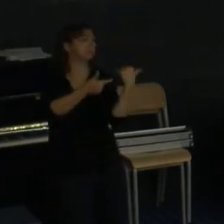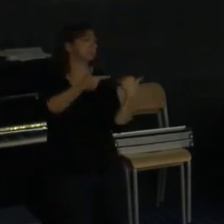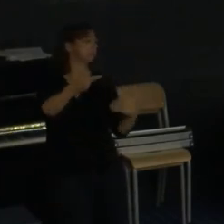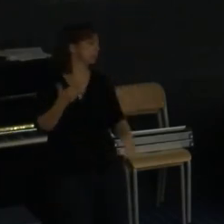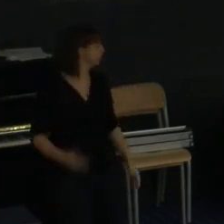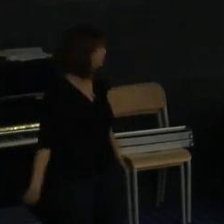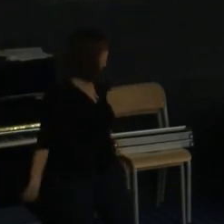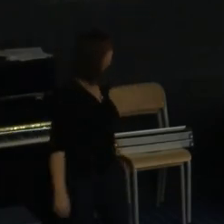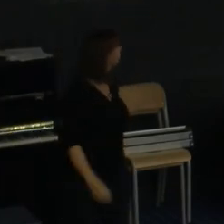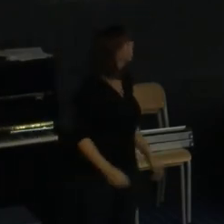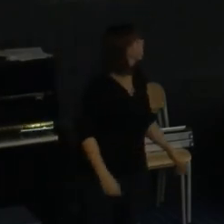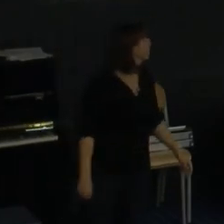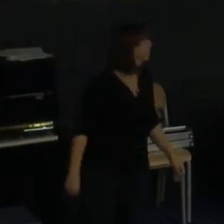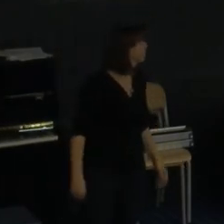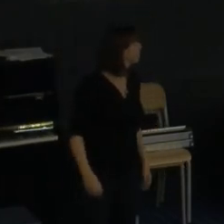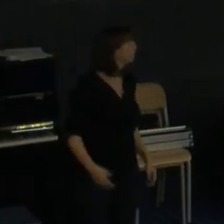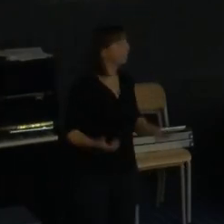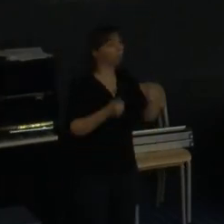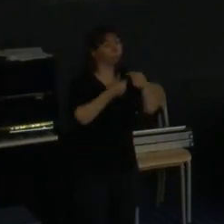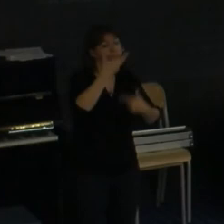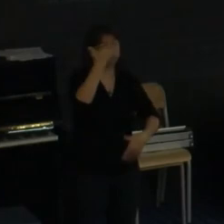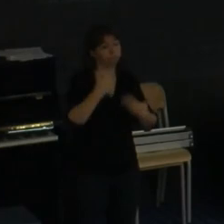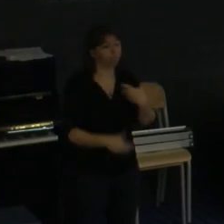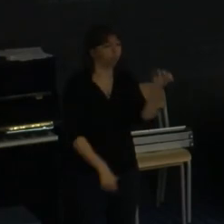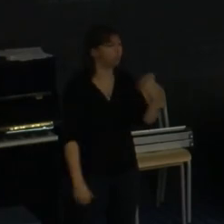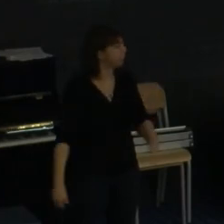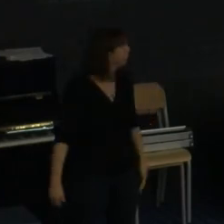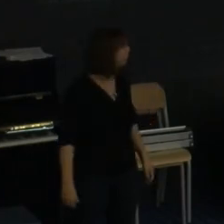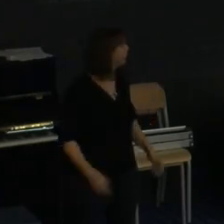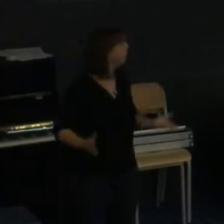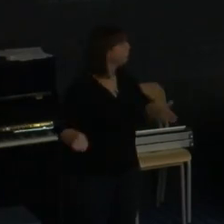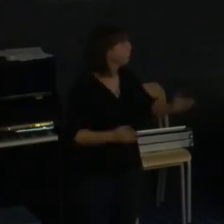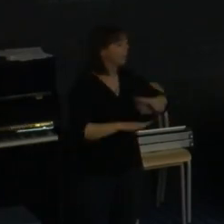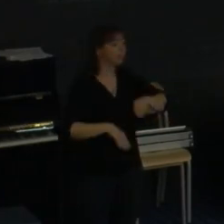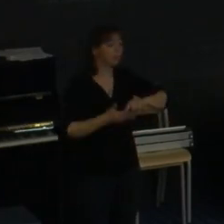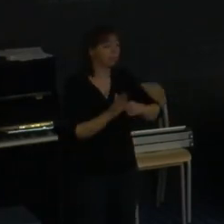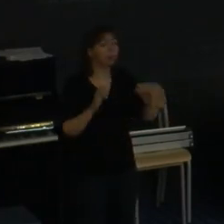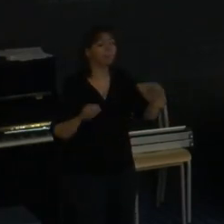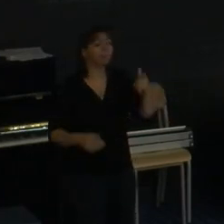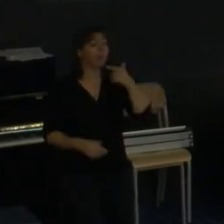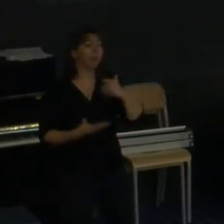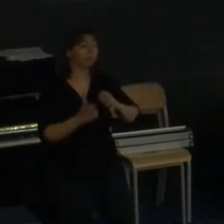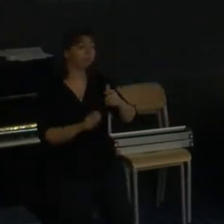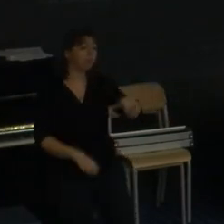suite. Il y a une grande collection. Bon, le dernier point, c'est comment on peut débugger avec